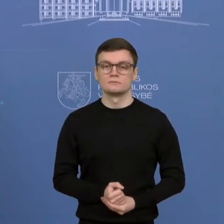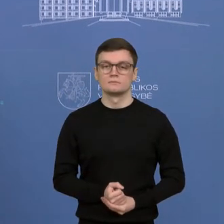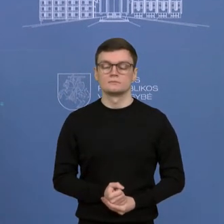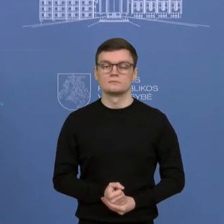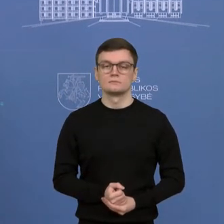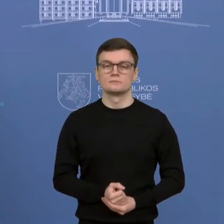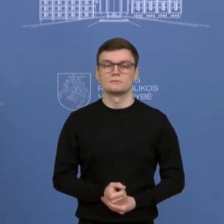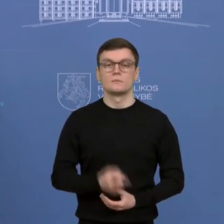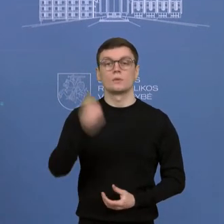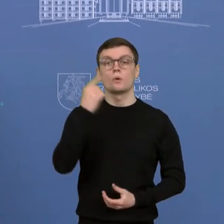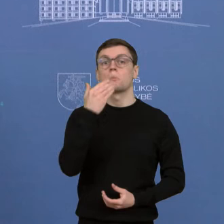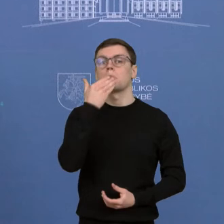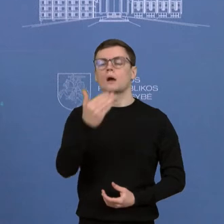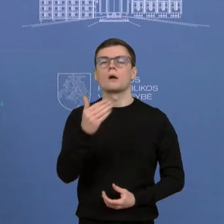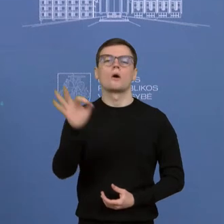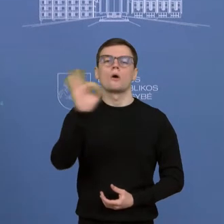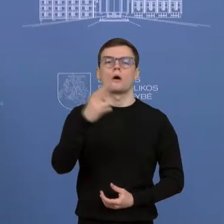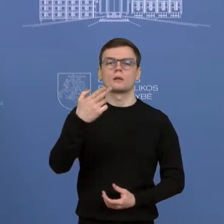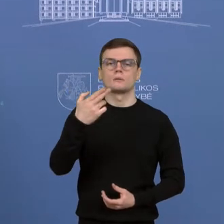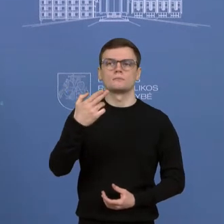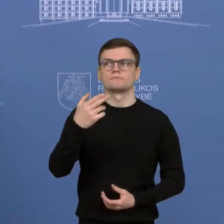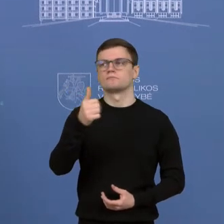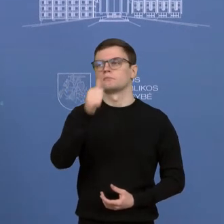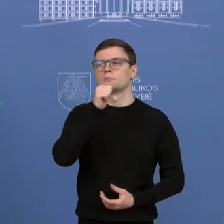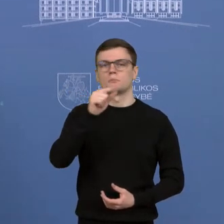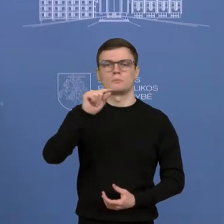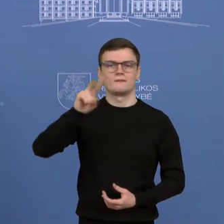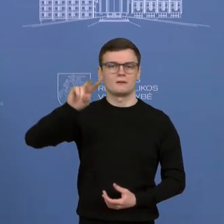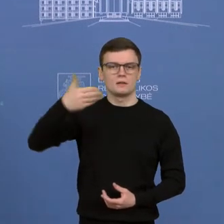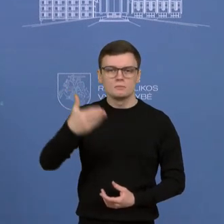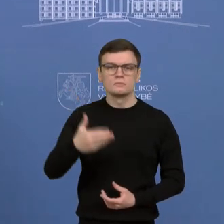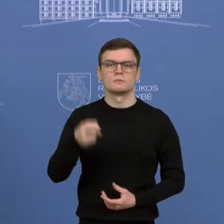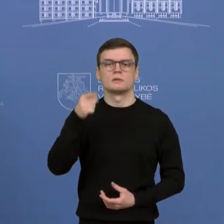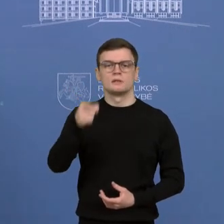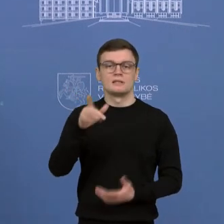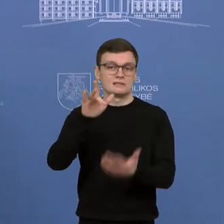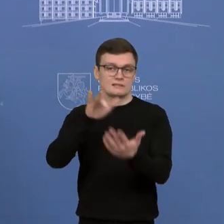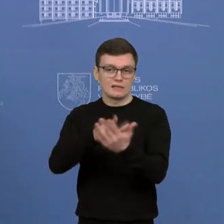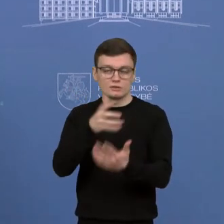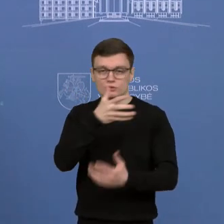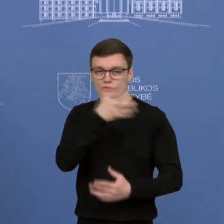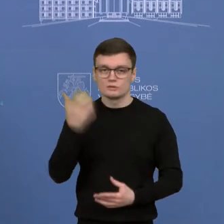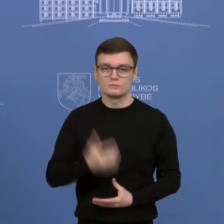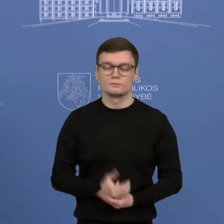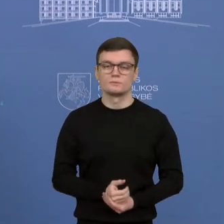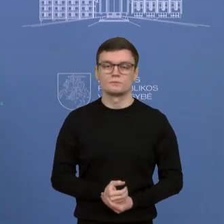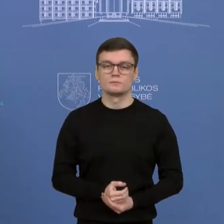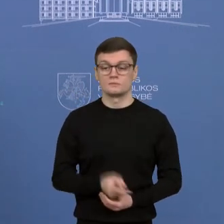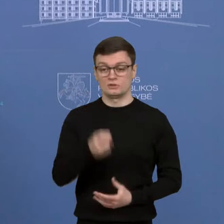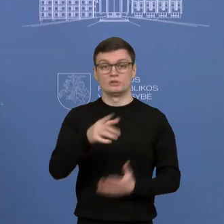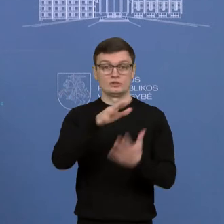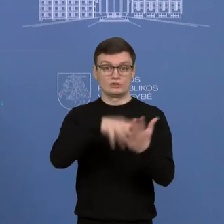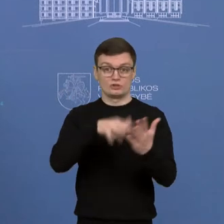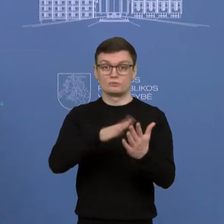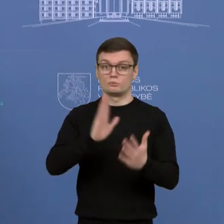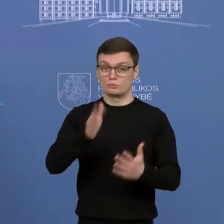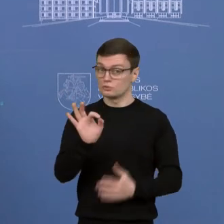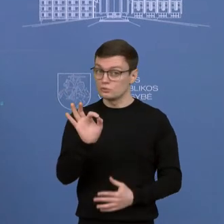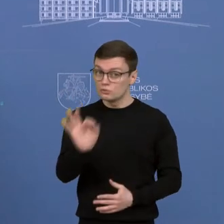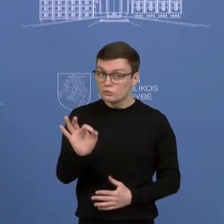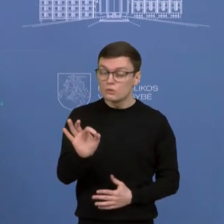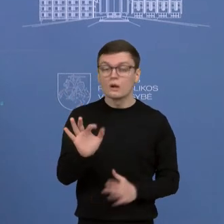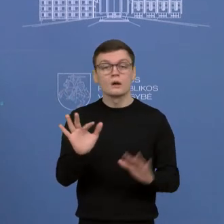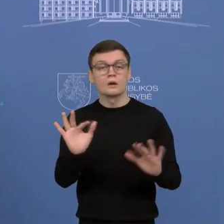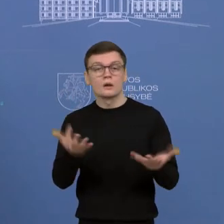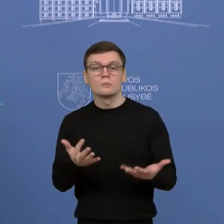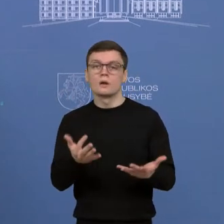Noriu paklausti dėl pridėtinės vertės mokesčio centralizuotam šildymui. Ar jis toliau bus nulis, ar jis